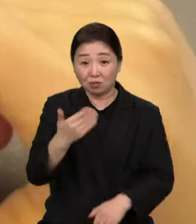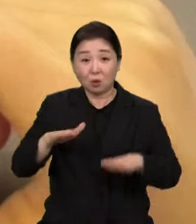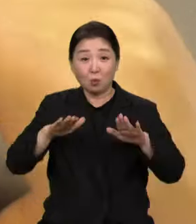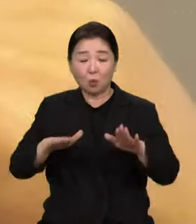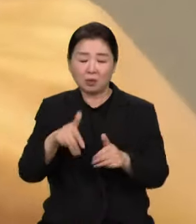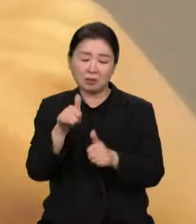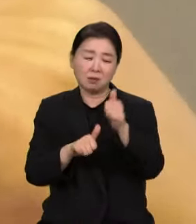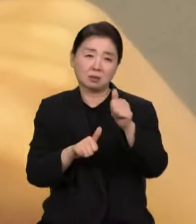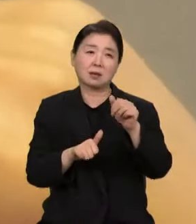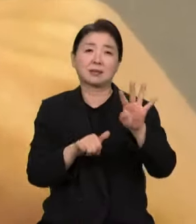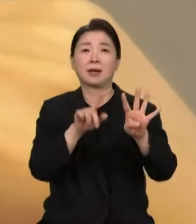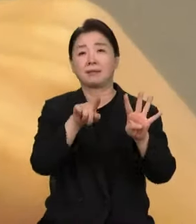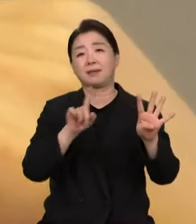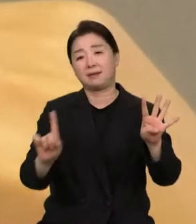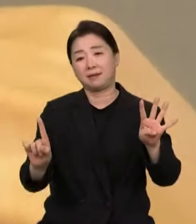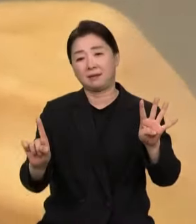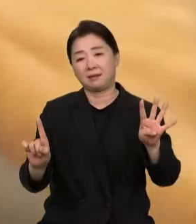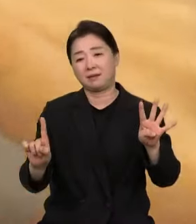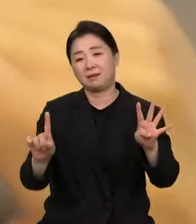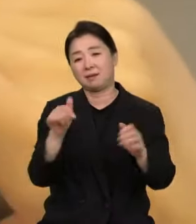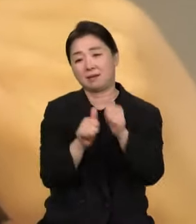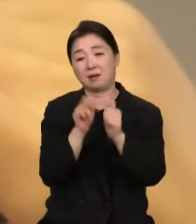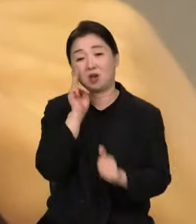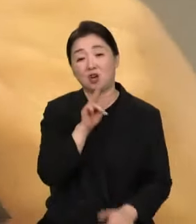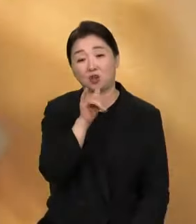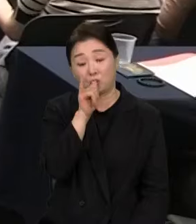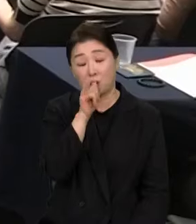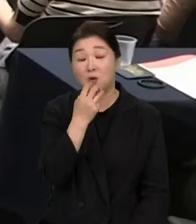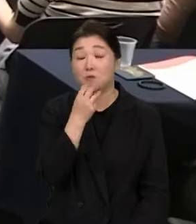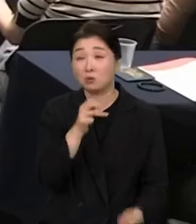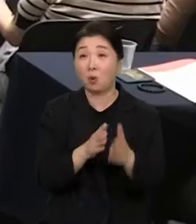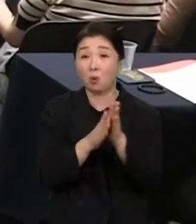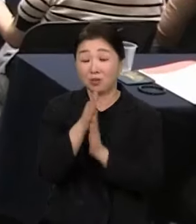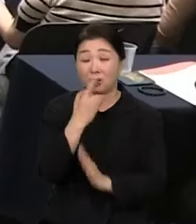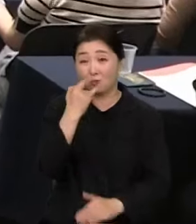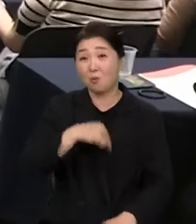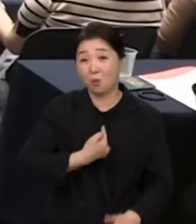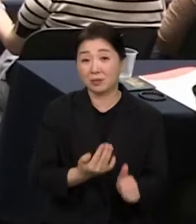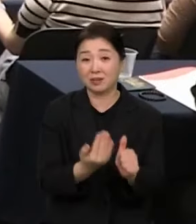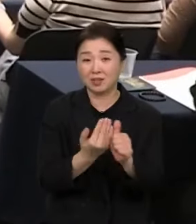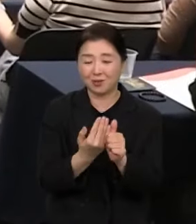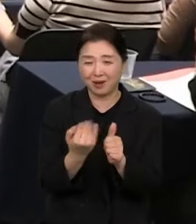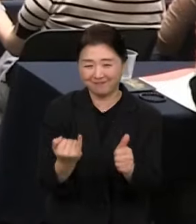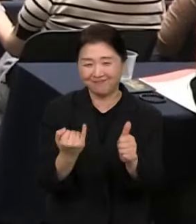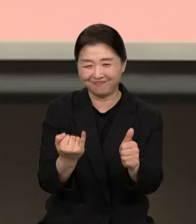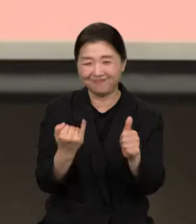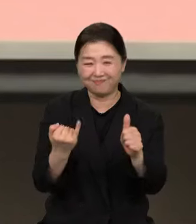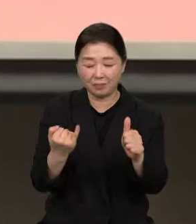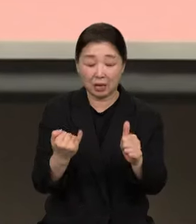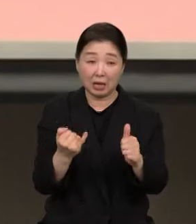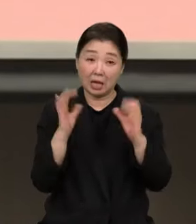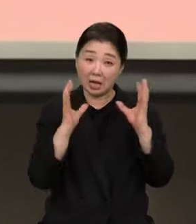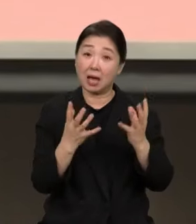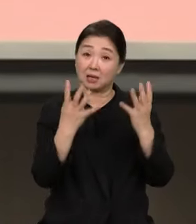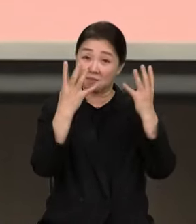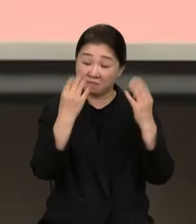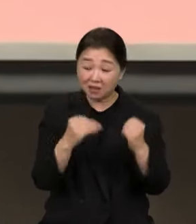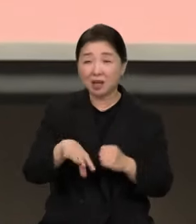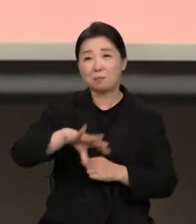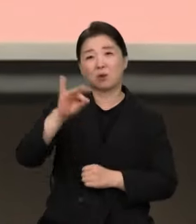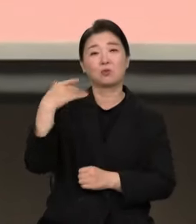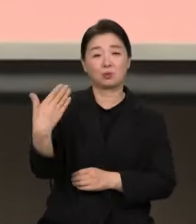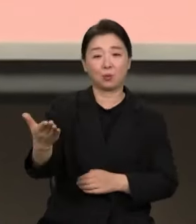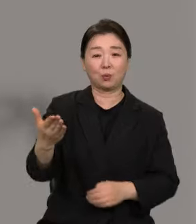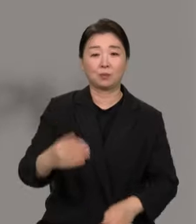경쟁률은 4대 1 수준입니다 서울시는 한부모 가정과 맞벌이 다자녀 가구를 우선 순위에 두겠다고